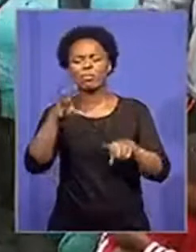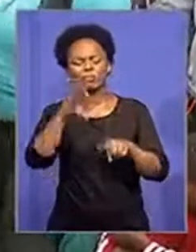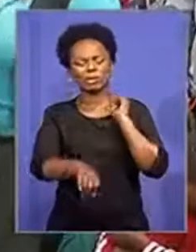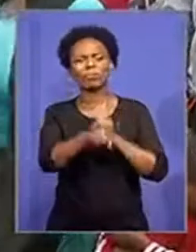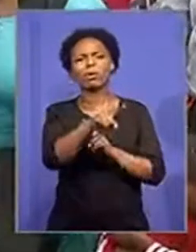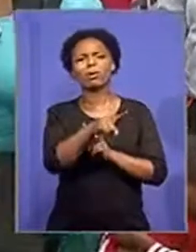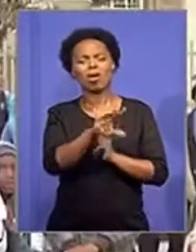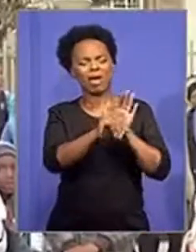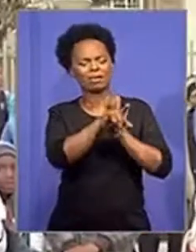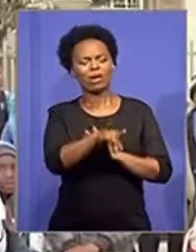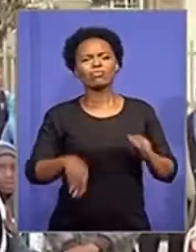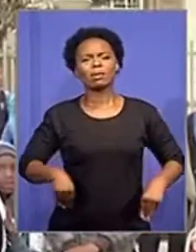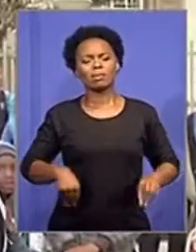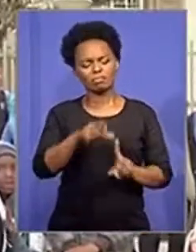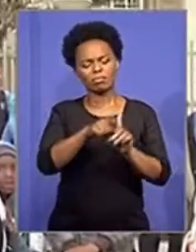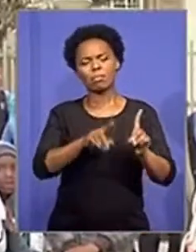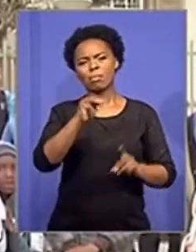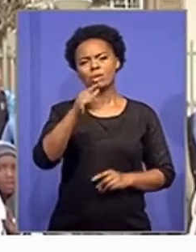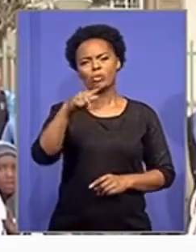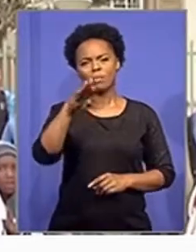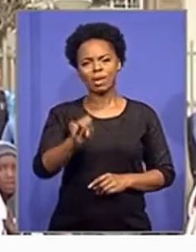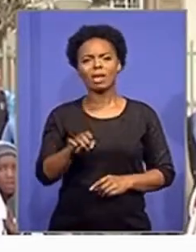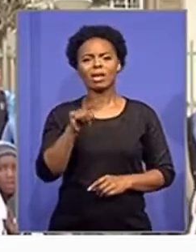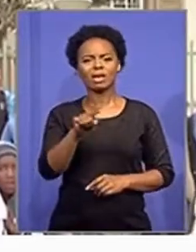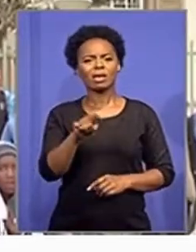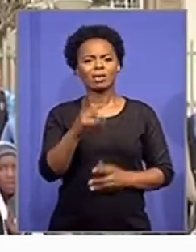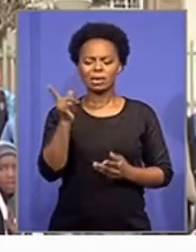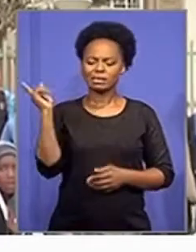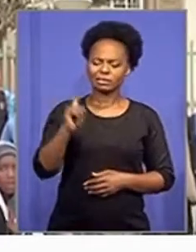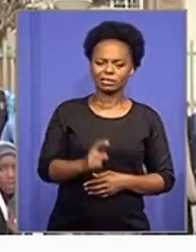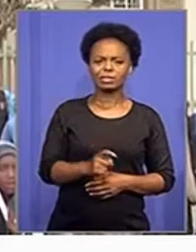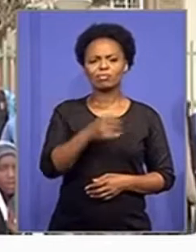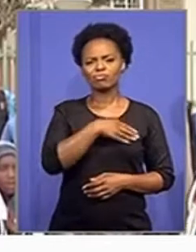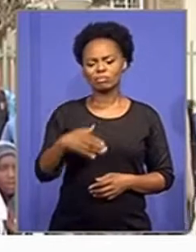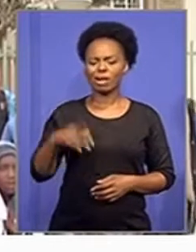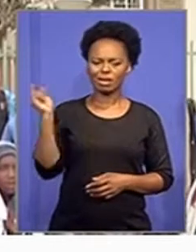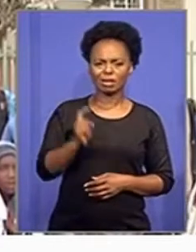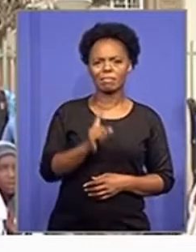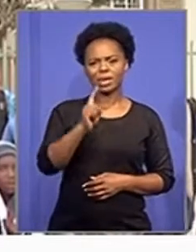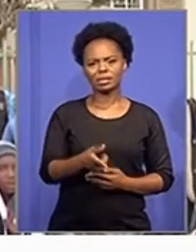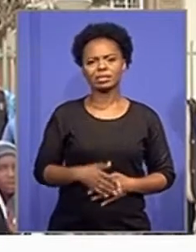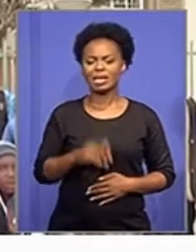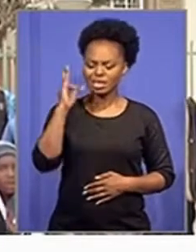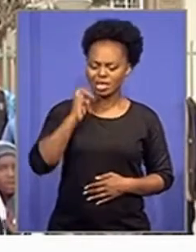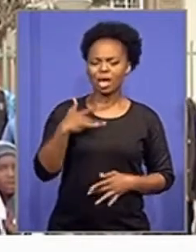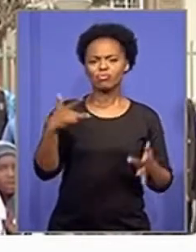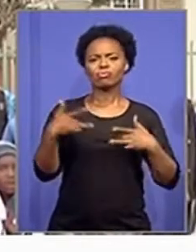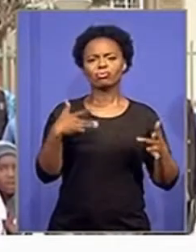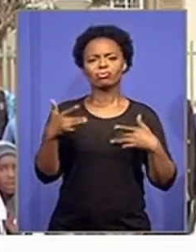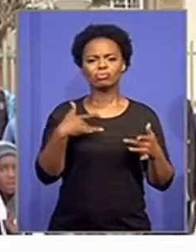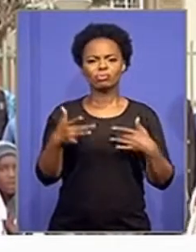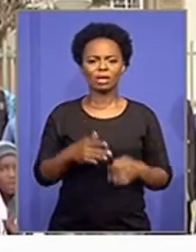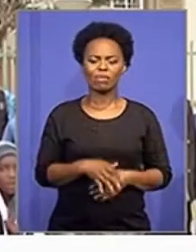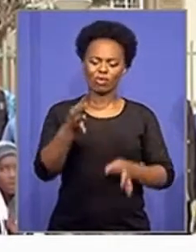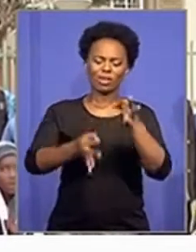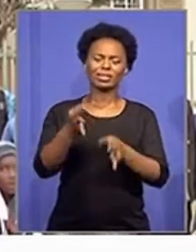letona Thembeni Mantombela ba tlo mena ba ke ba tlo utlwa dillo tsa batho ba Matlakeng ke ntwa ya batho ba Matlakeng ena se ya